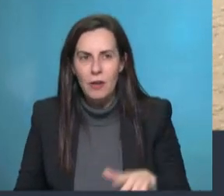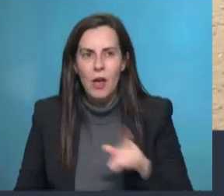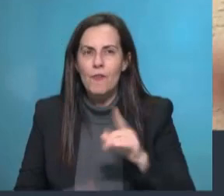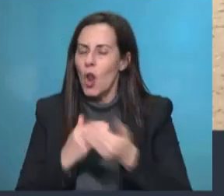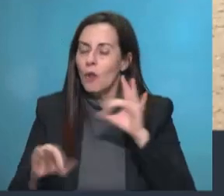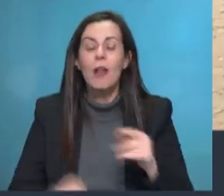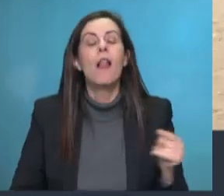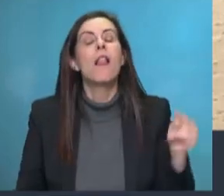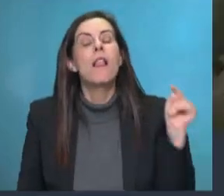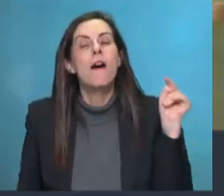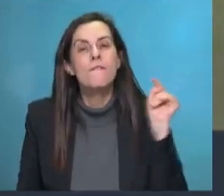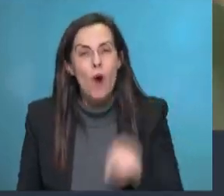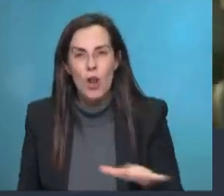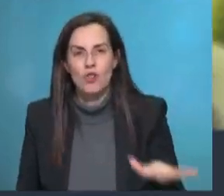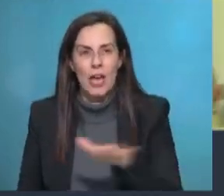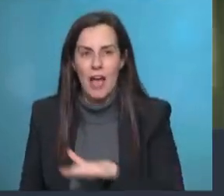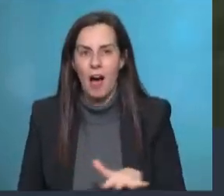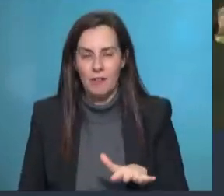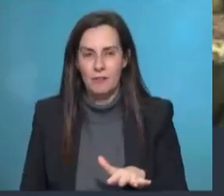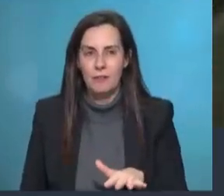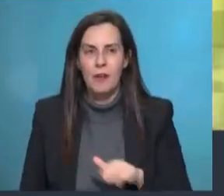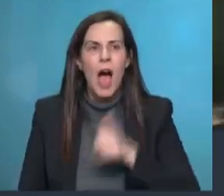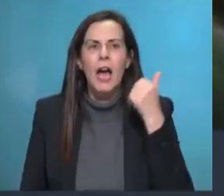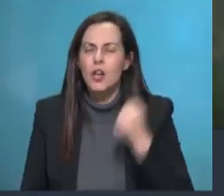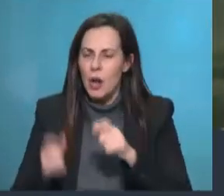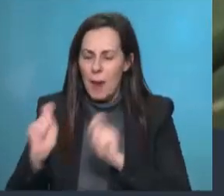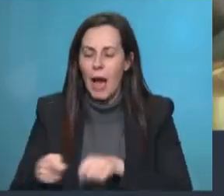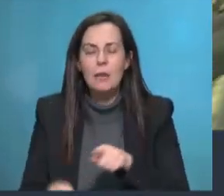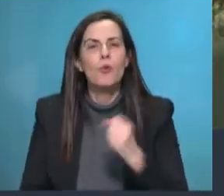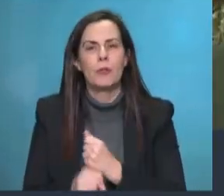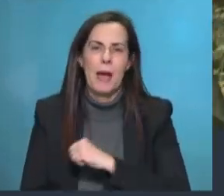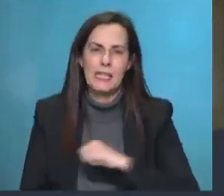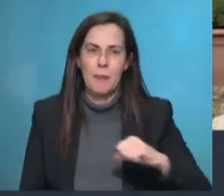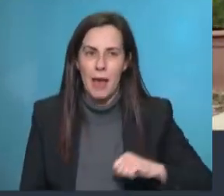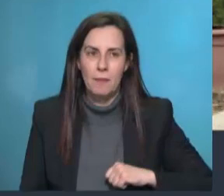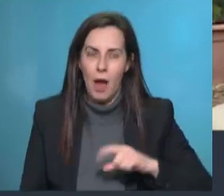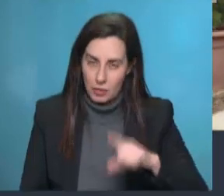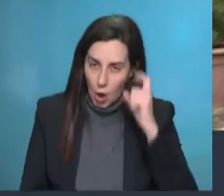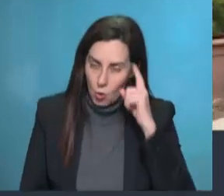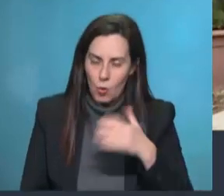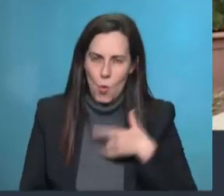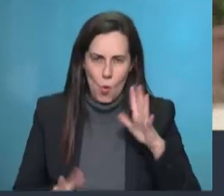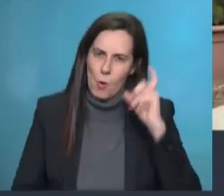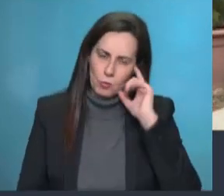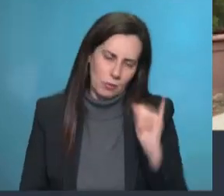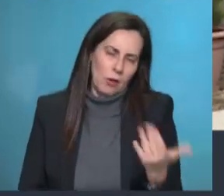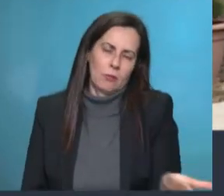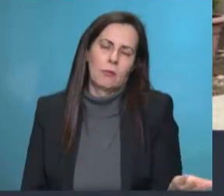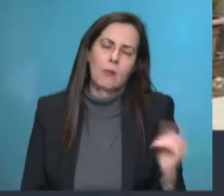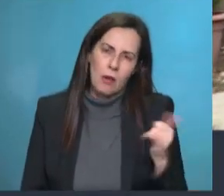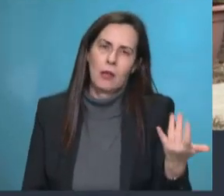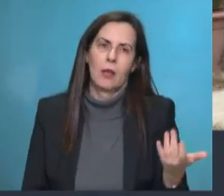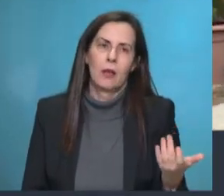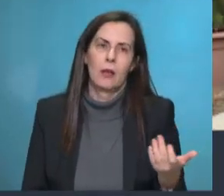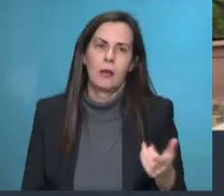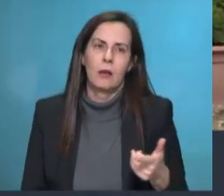בחירות לבוא לשטח הכי קשה לחקלאים העצמאים אתה אישית מודק אני מודק כן כן אני